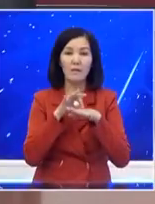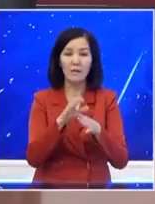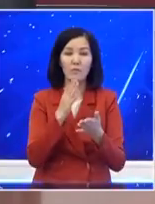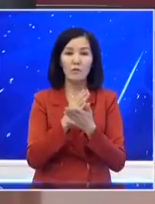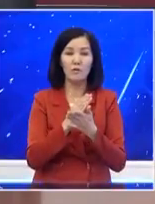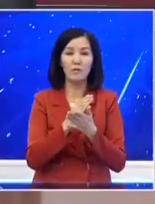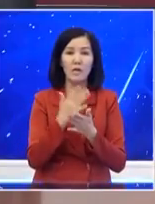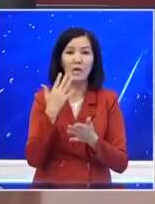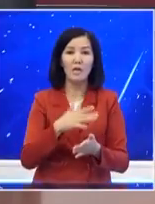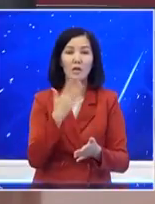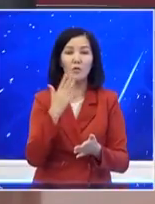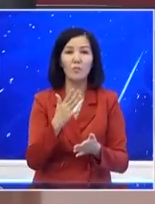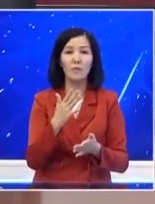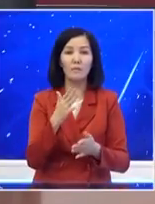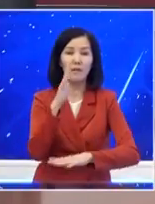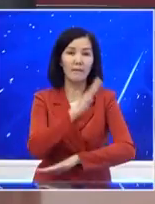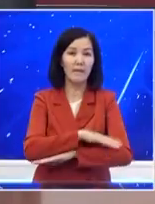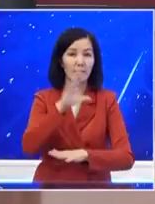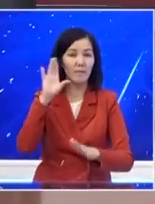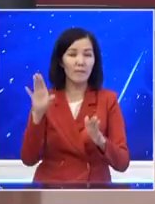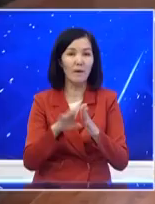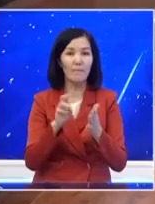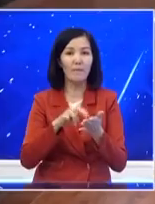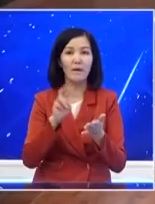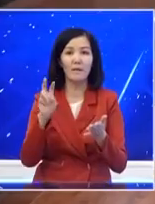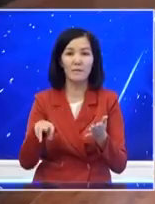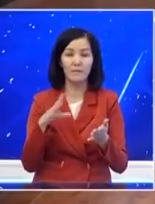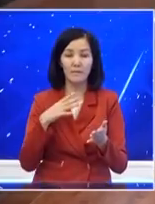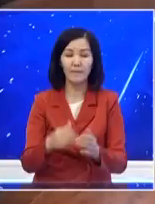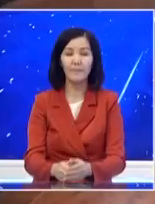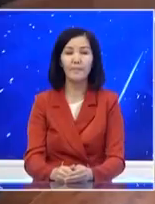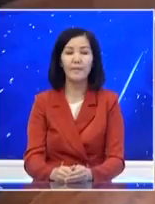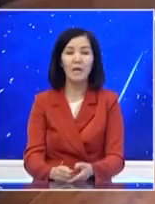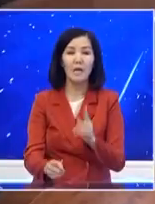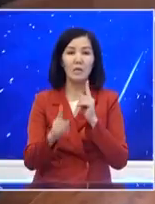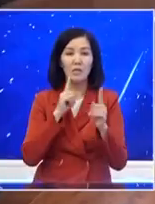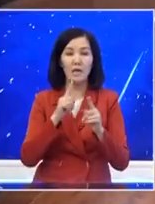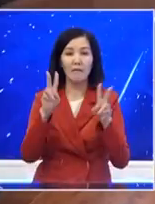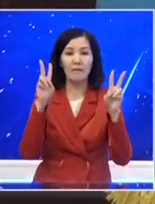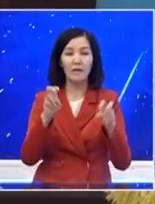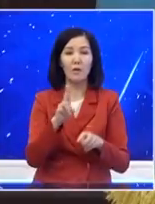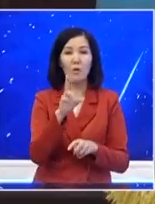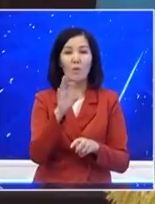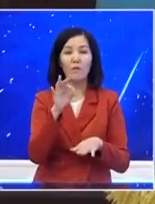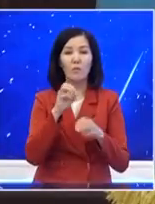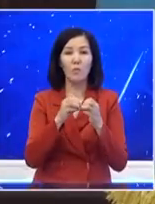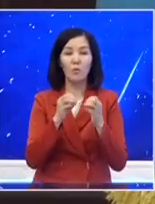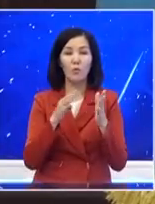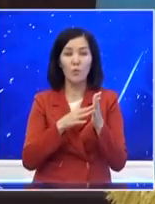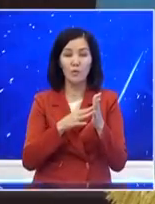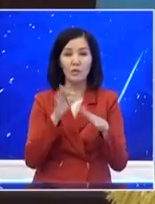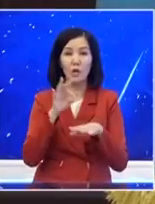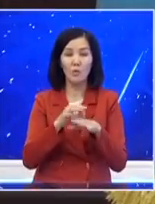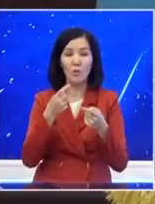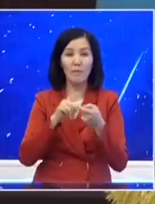Өкінішке қарай 55 бала сол тәртіпті бұзып шеттетіліп қалды. Селекторда қаралған соңғы мәселе COVID-19 сағат күн санап өсіп